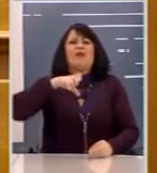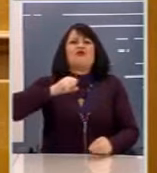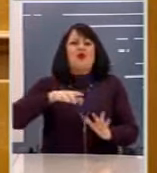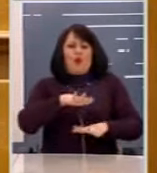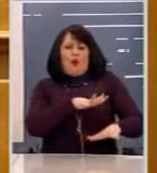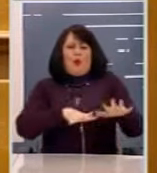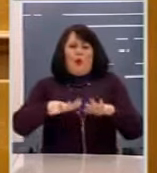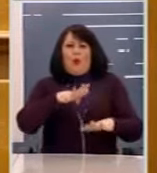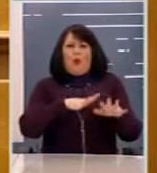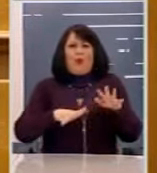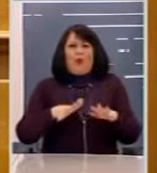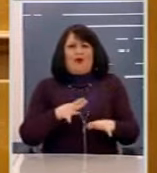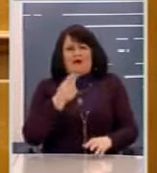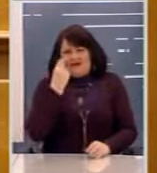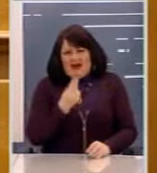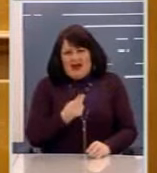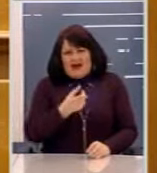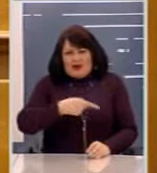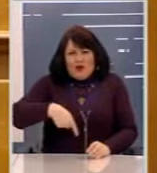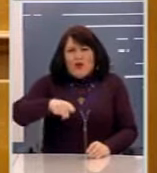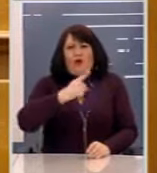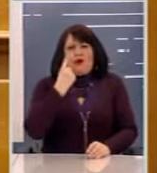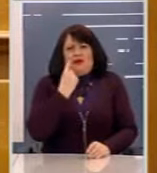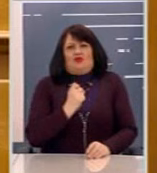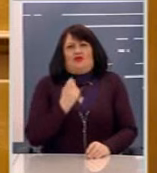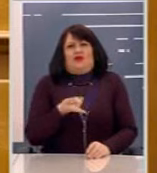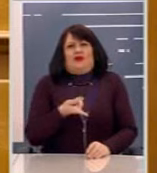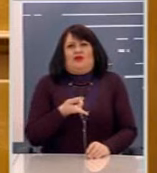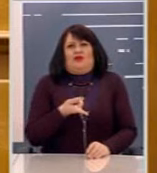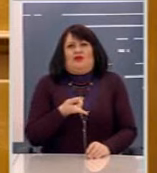όζει και το ξέρει όλη η υγειονομική κοινότητα